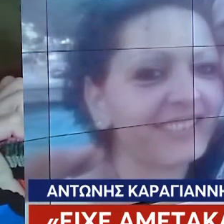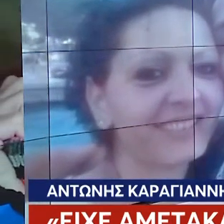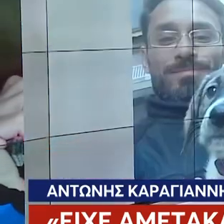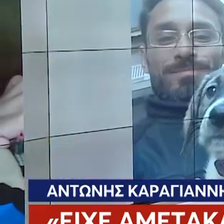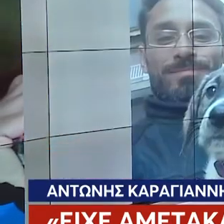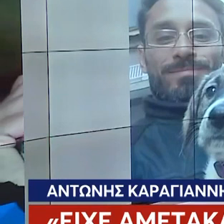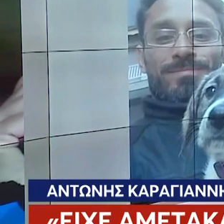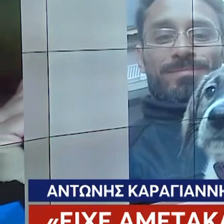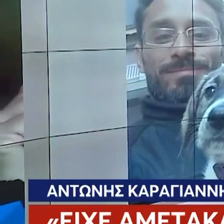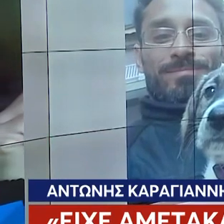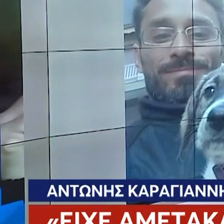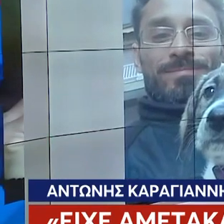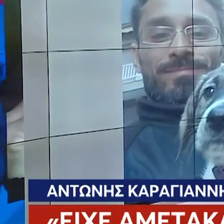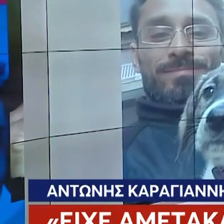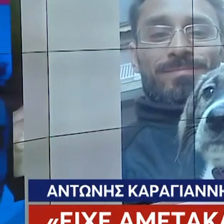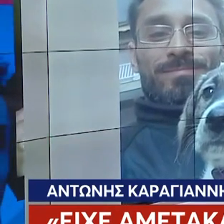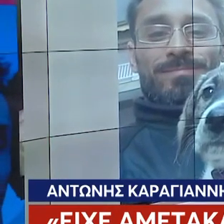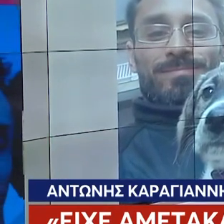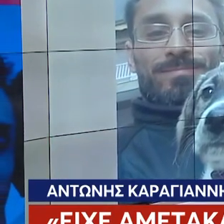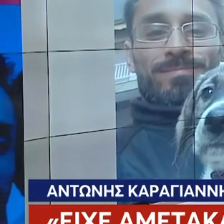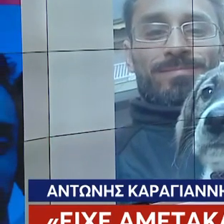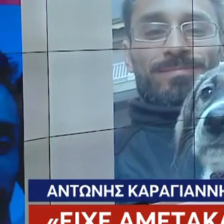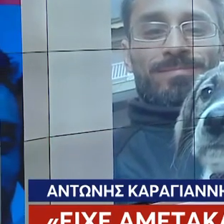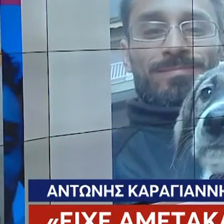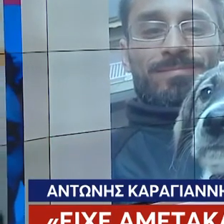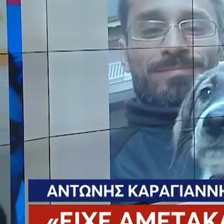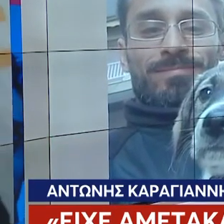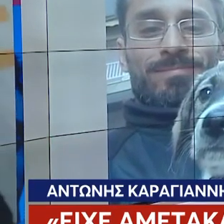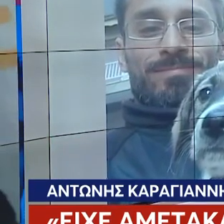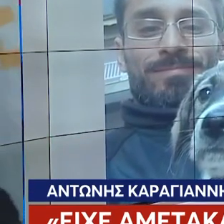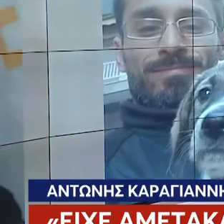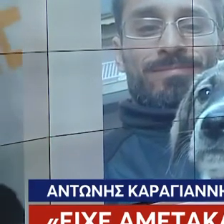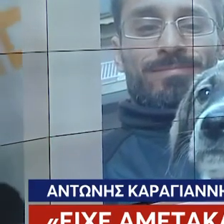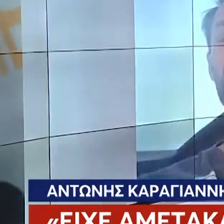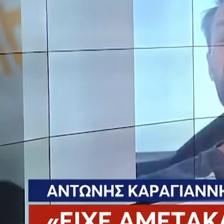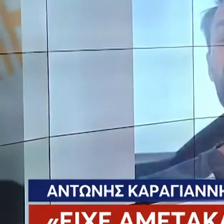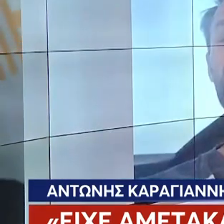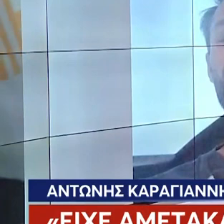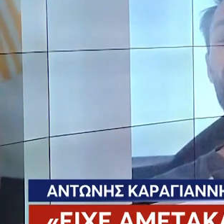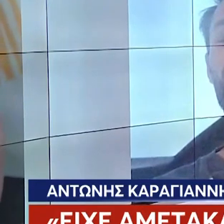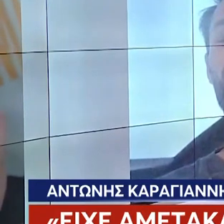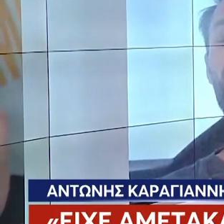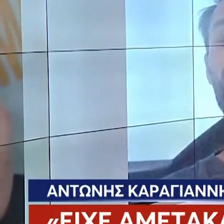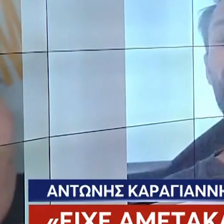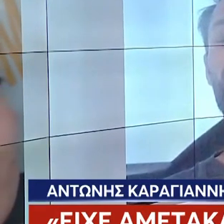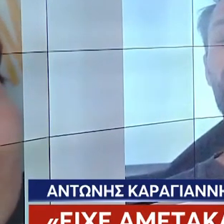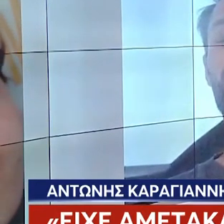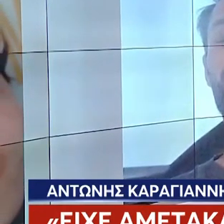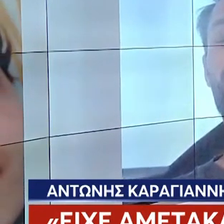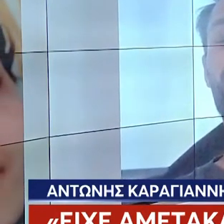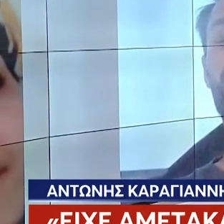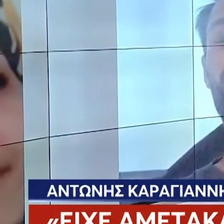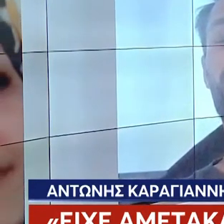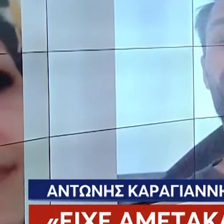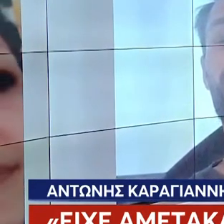Ναι. Ότι η κοπέλα αυτή, πώς ουσιαστικά γλίτωσε από όλο αυτό. Γλίτωσε φεύγοντας από τον νομό Θεσσαλονίκης. Εδώ και 2 χρόνια έτσι σταμάτησαν